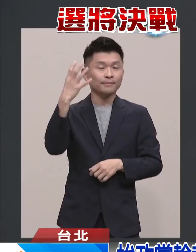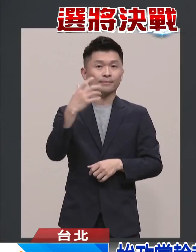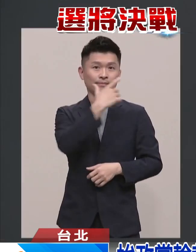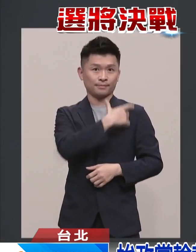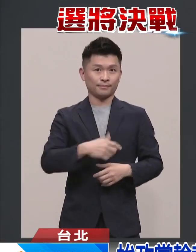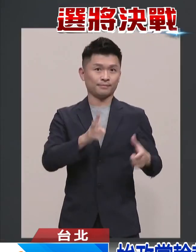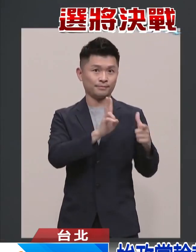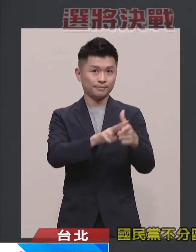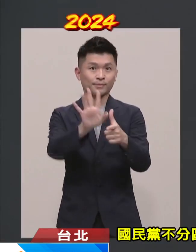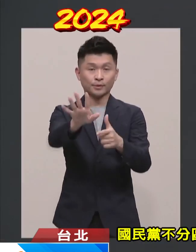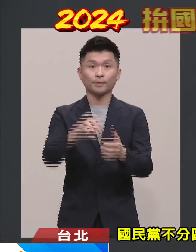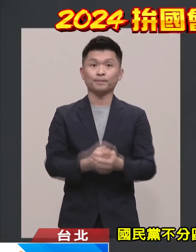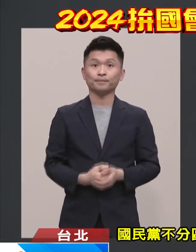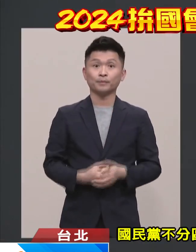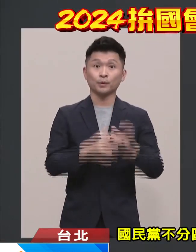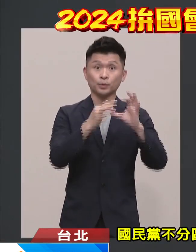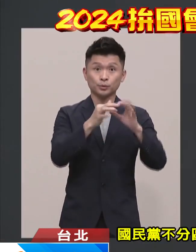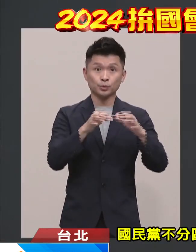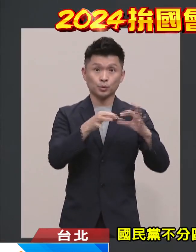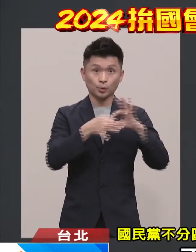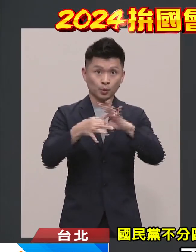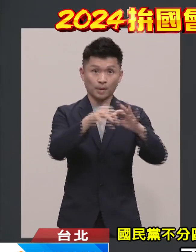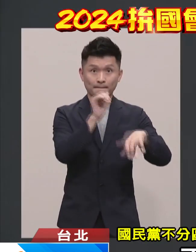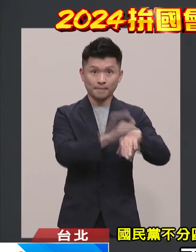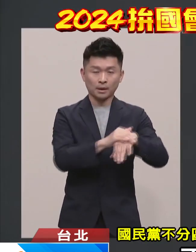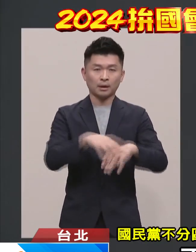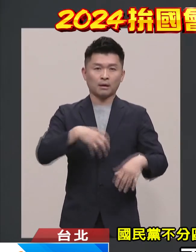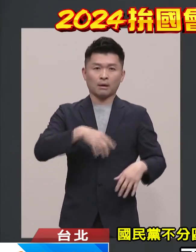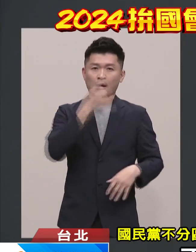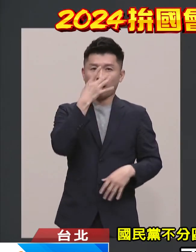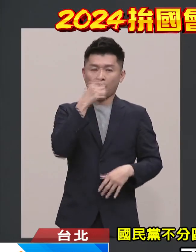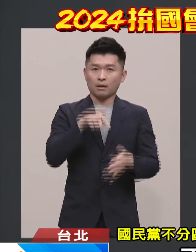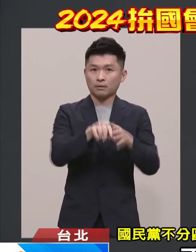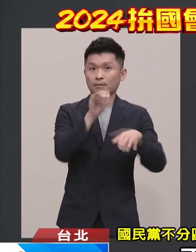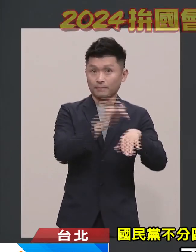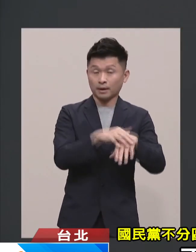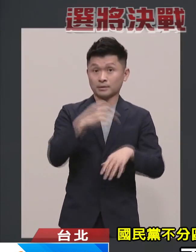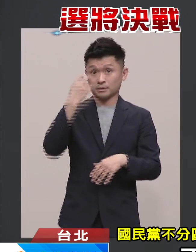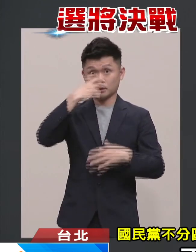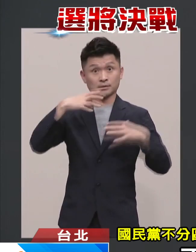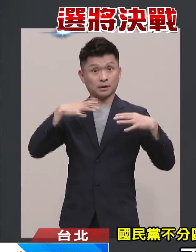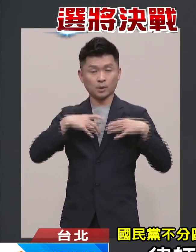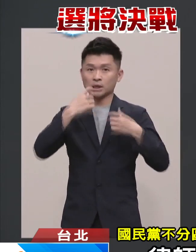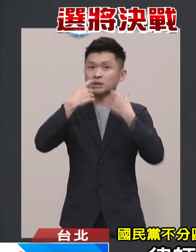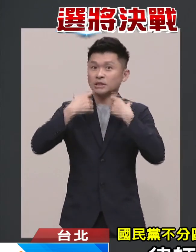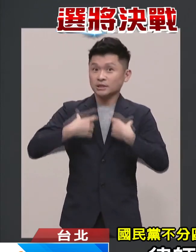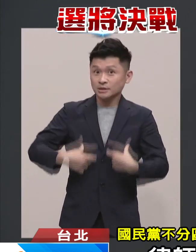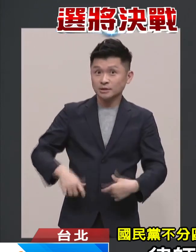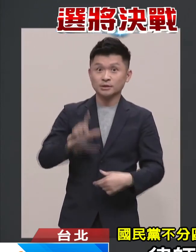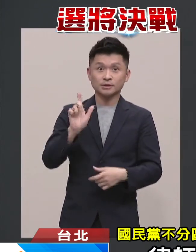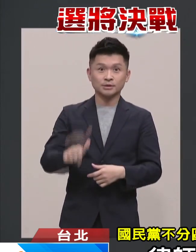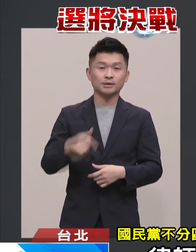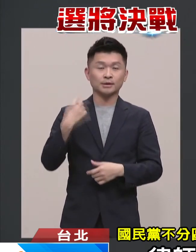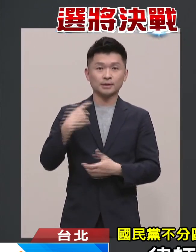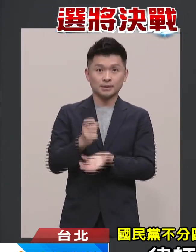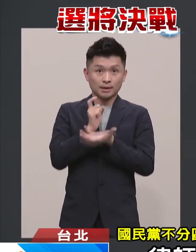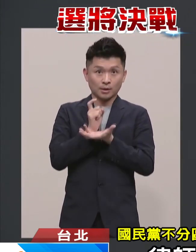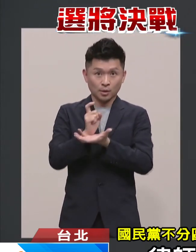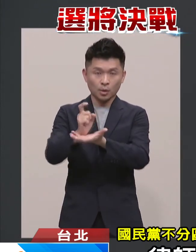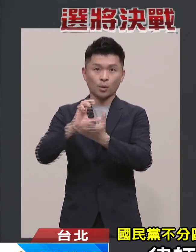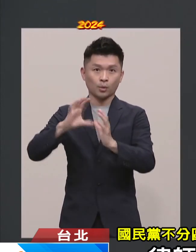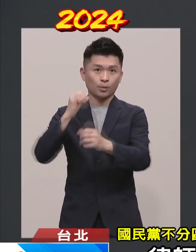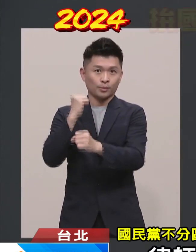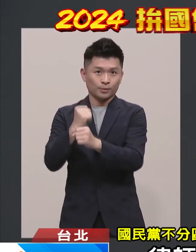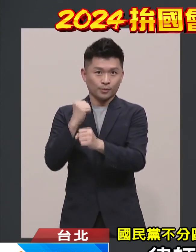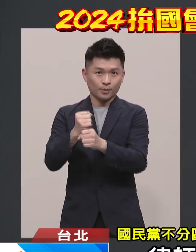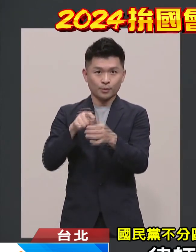架。 当然包括了区块链的专家、不孕症的专家，也包括了检察官、律师，还有浅见国造的